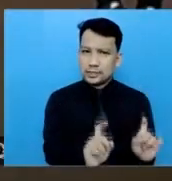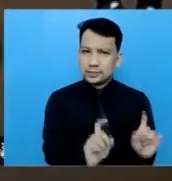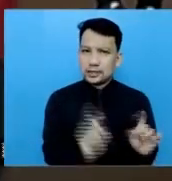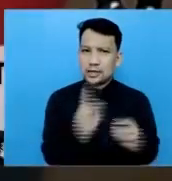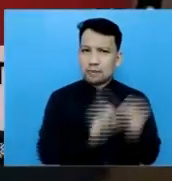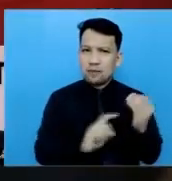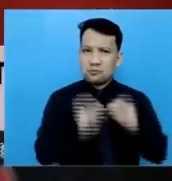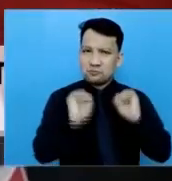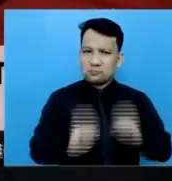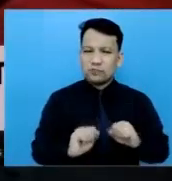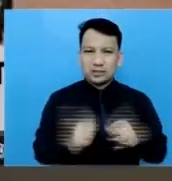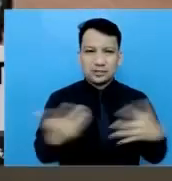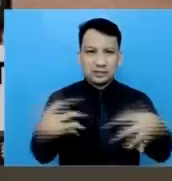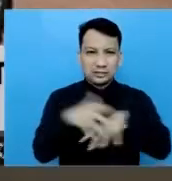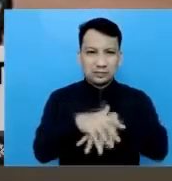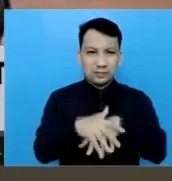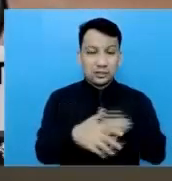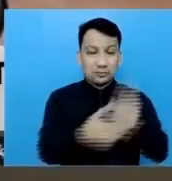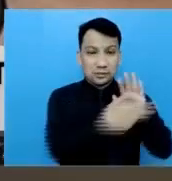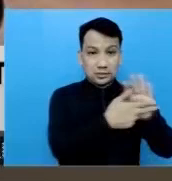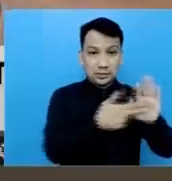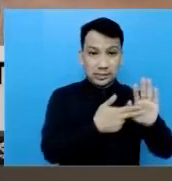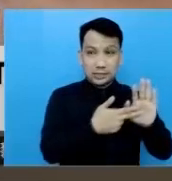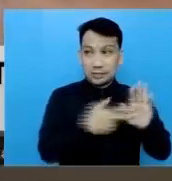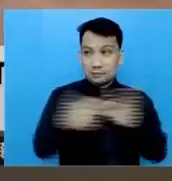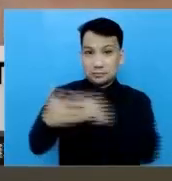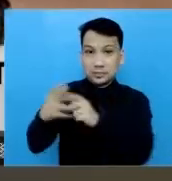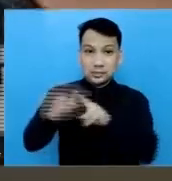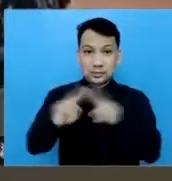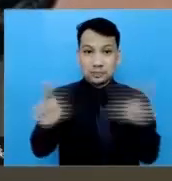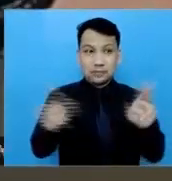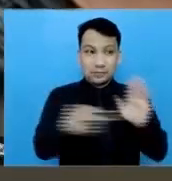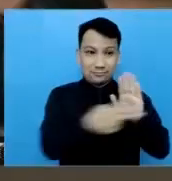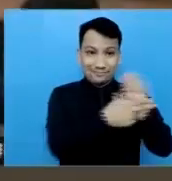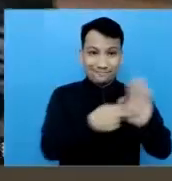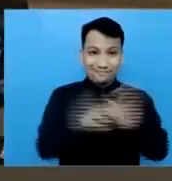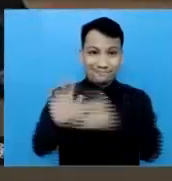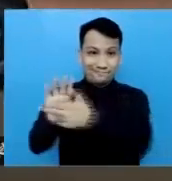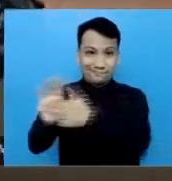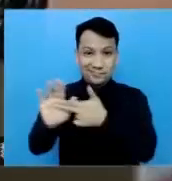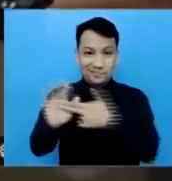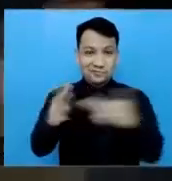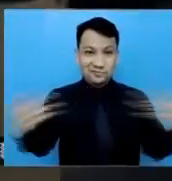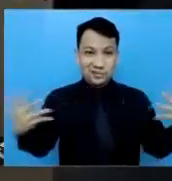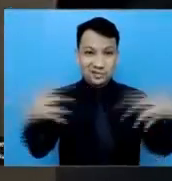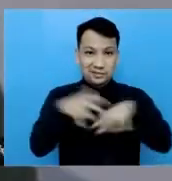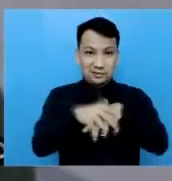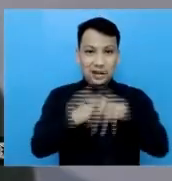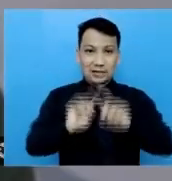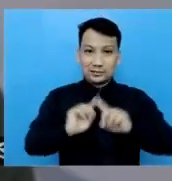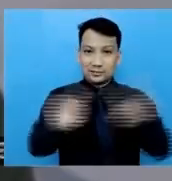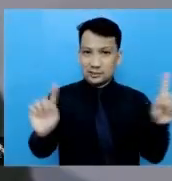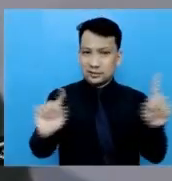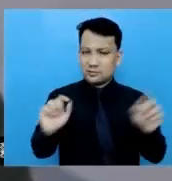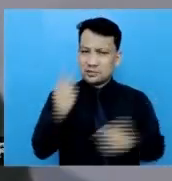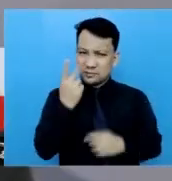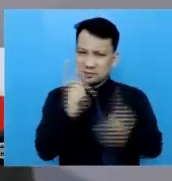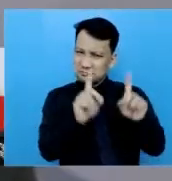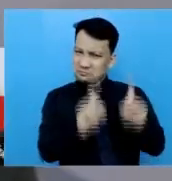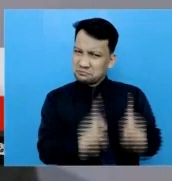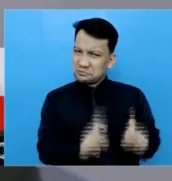ng mix and match ng COVID-19 vaccine sa Pilipinas. Iko-conduct natin yan para masagot yung tanong